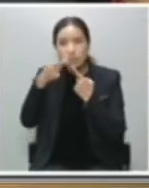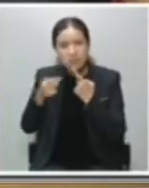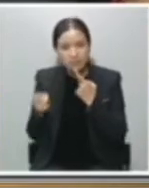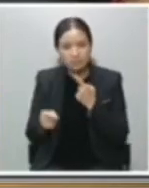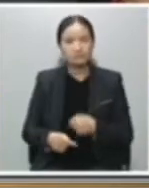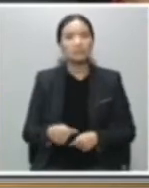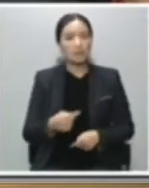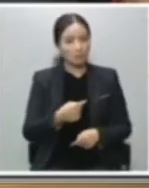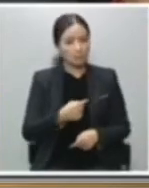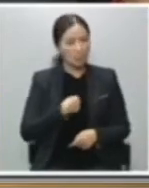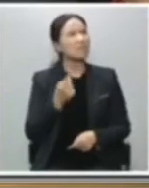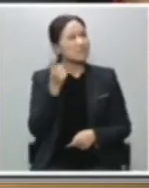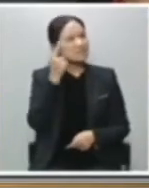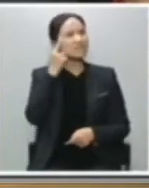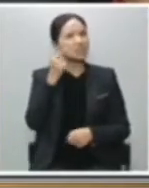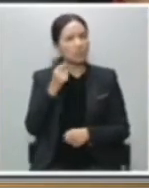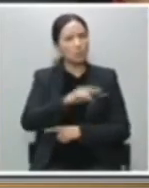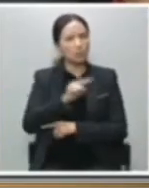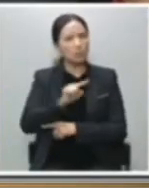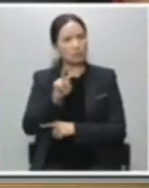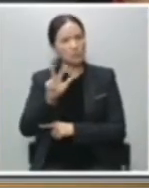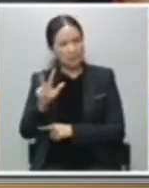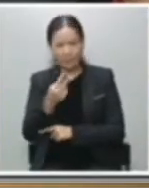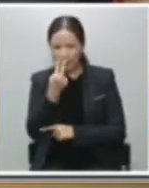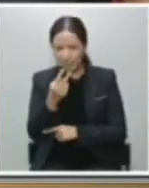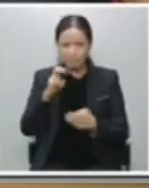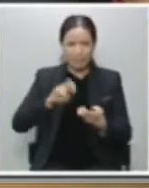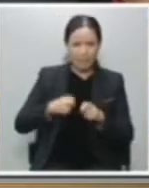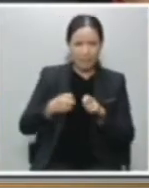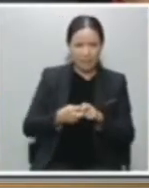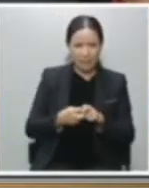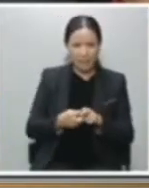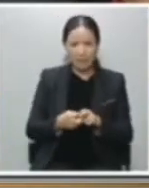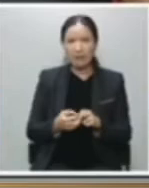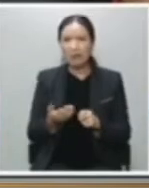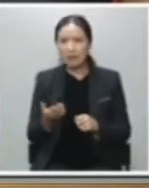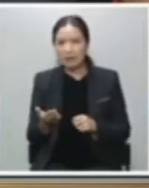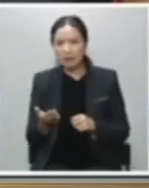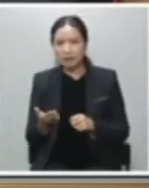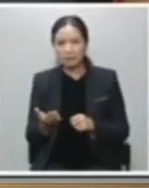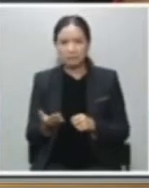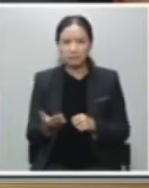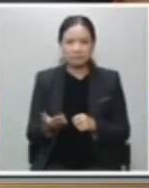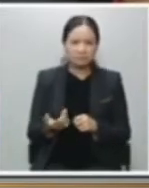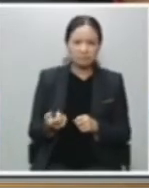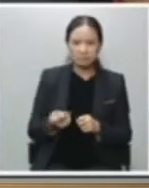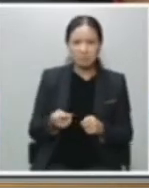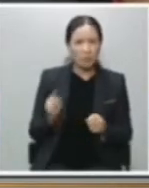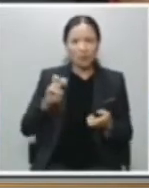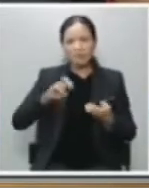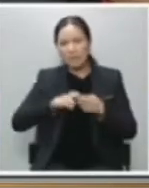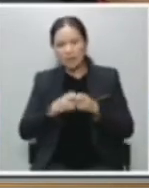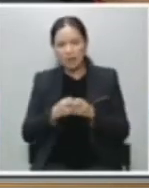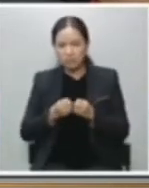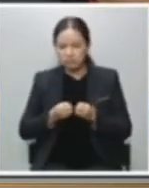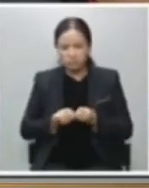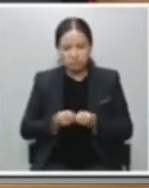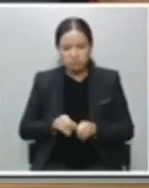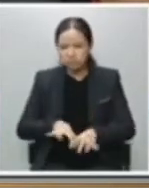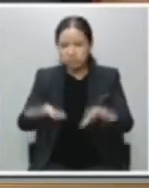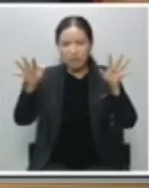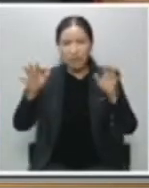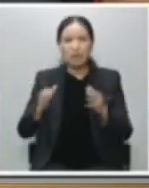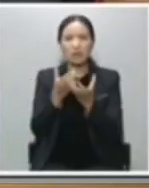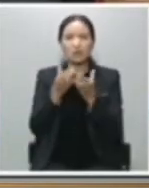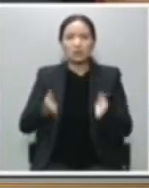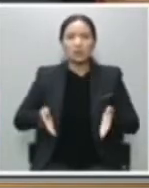เพิ่งคิด 2-3 วันที่เห็นมีปัญหากลัวเลือดเนื้อจะเต็มลาดดำเนินเต็มอักษะ